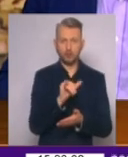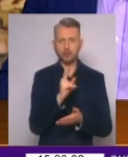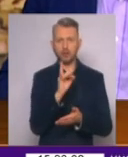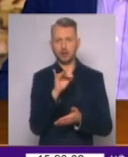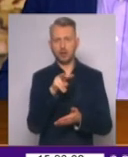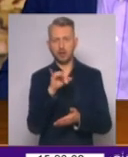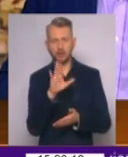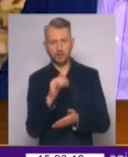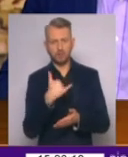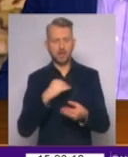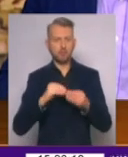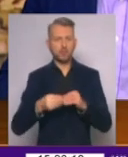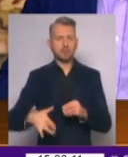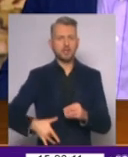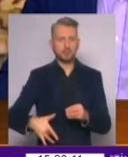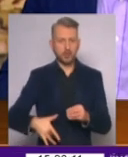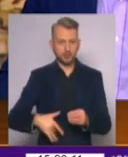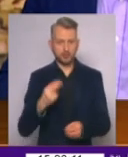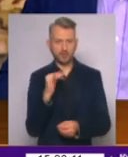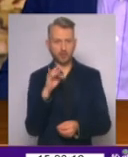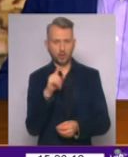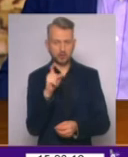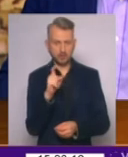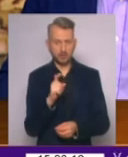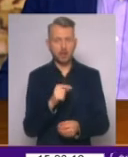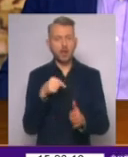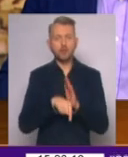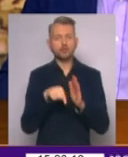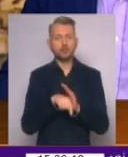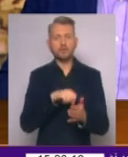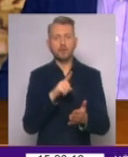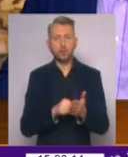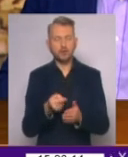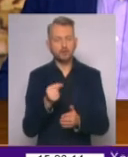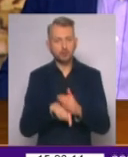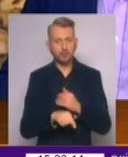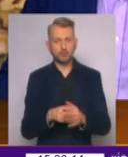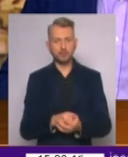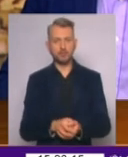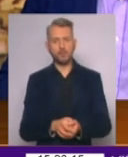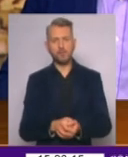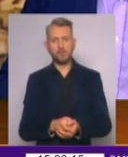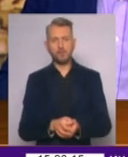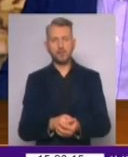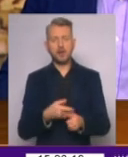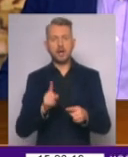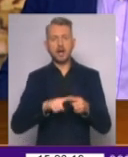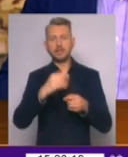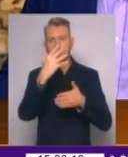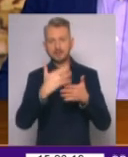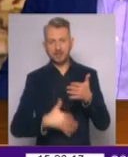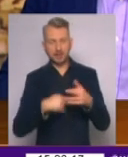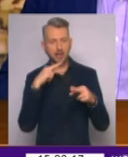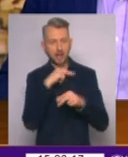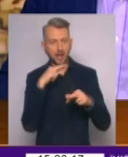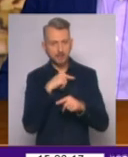меня проблемы с печенью, цирроз. Суть вот вопроса в чем. Значит, этот список